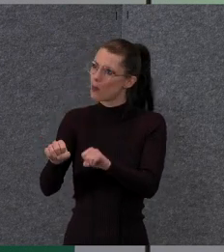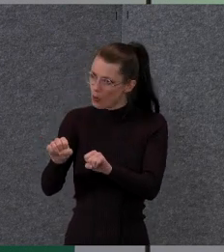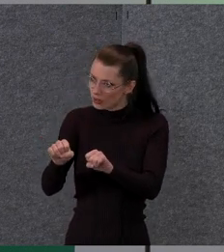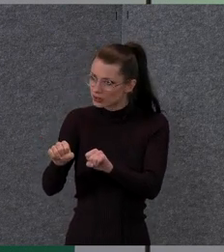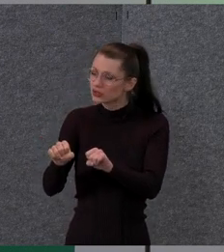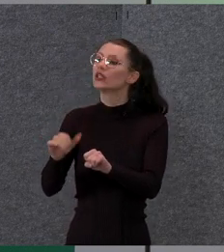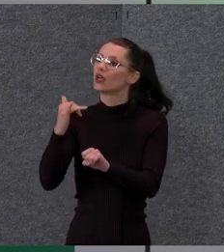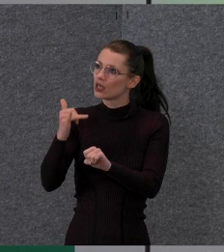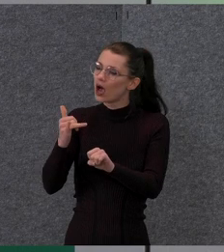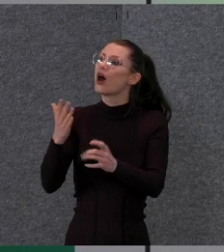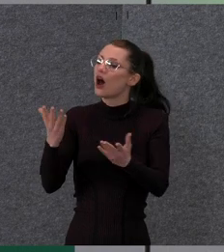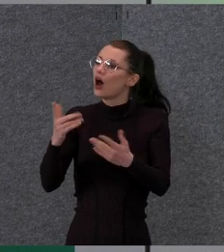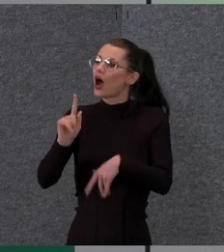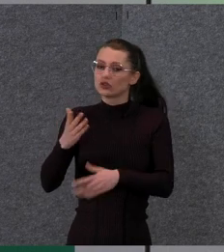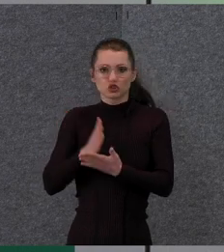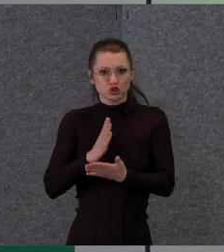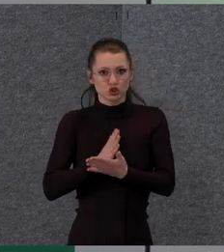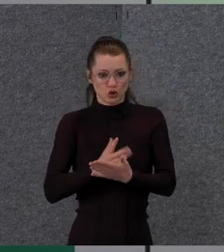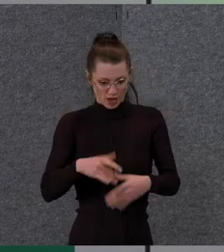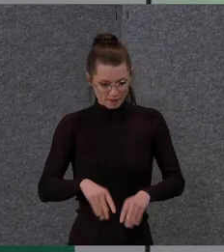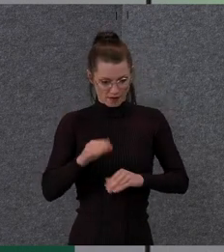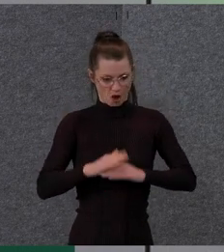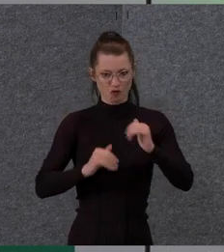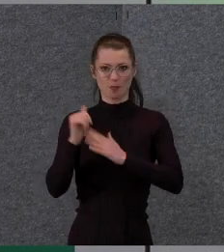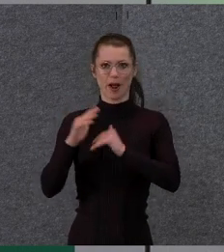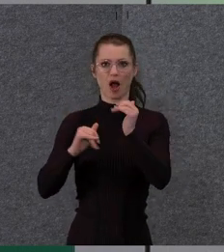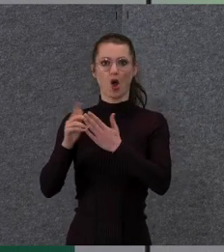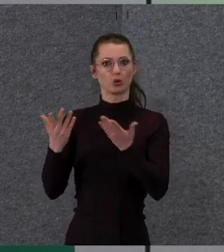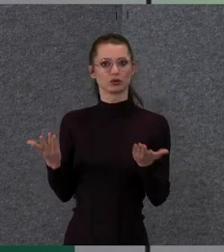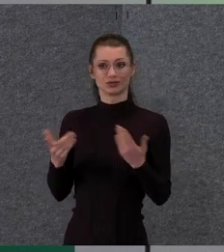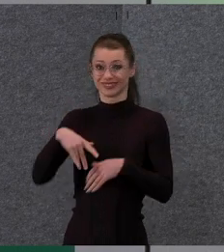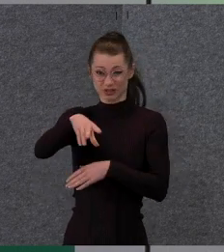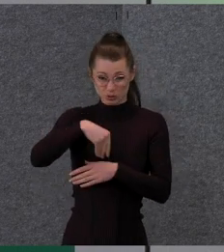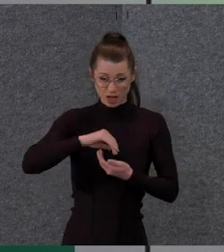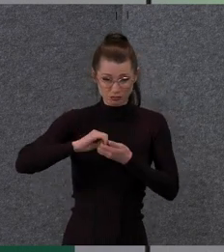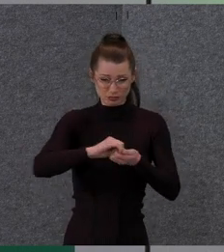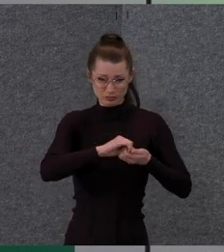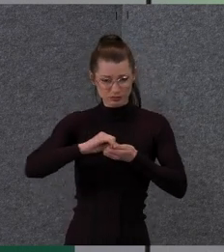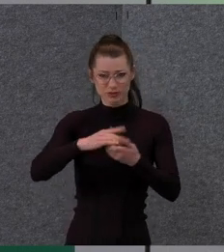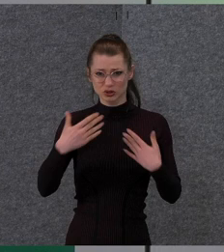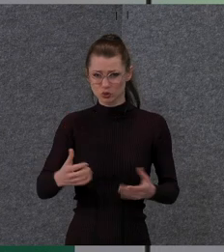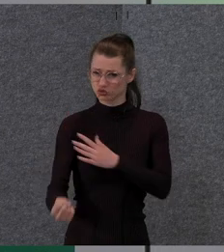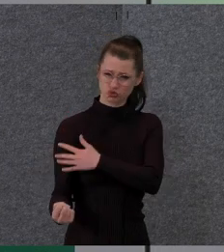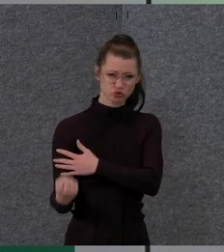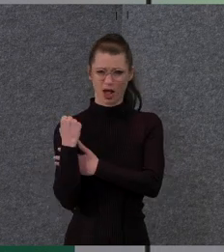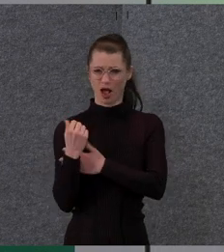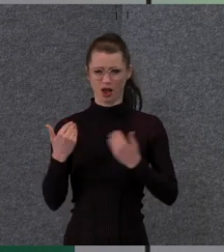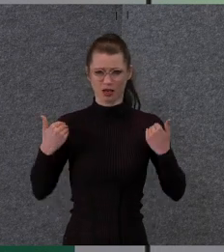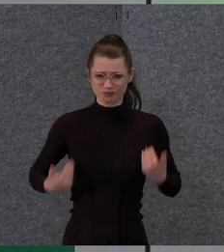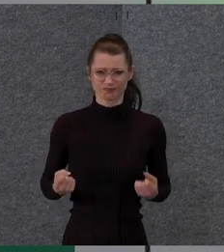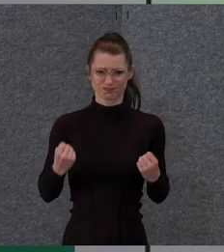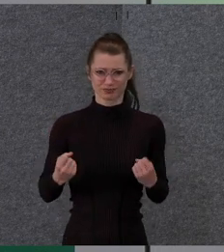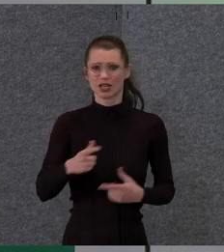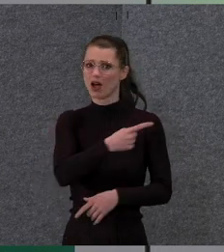sondern dass wir schon bereit dabei sind, sie aufzubauen. Und dass, wenn wir zusammenhalten, so stark sind, dass